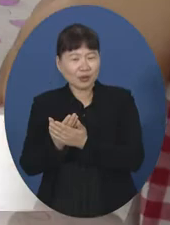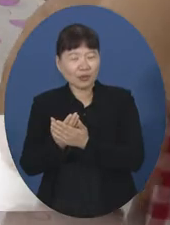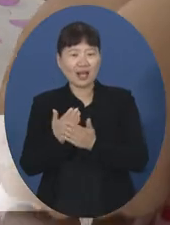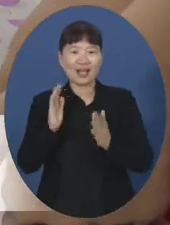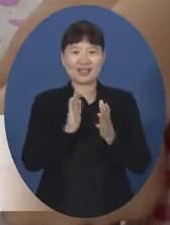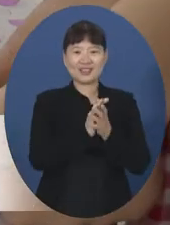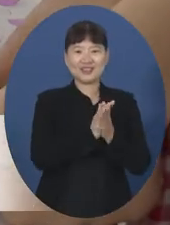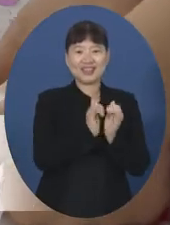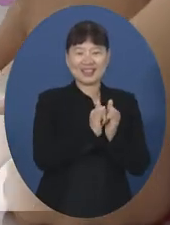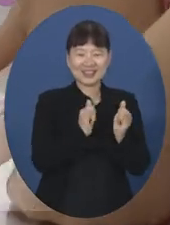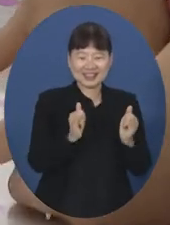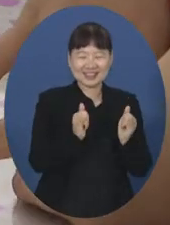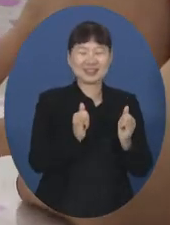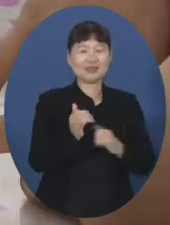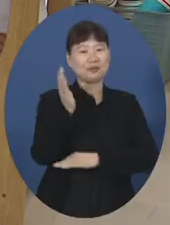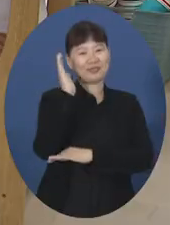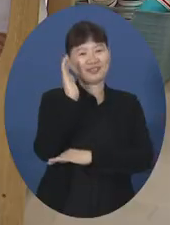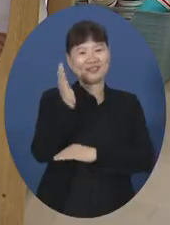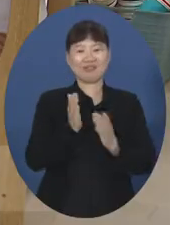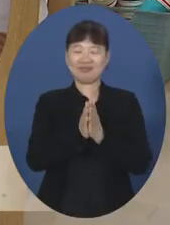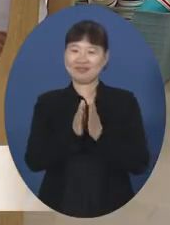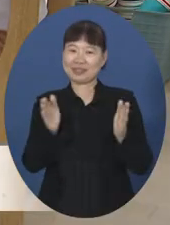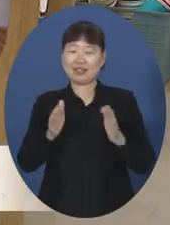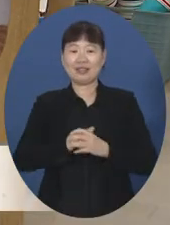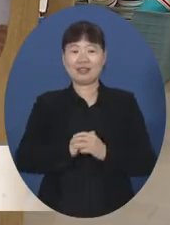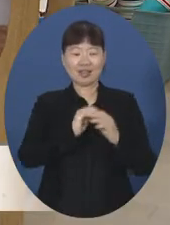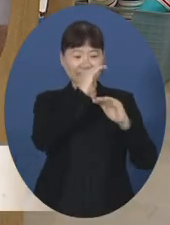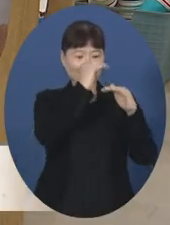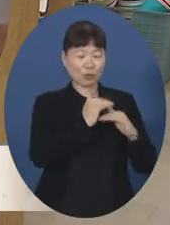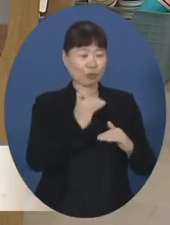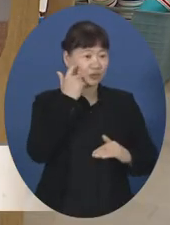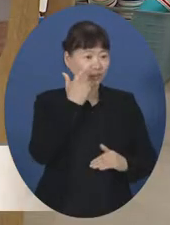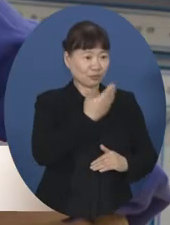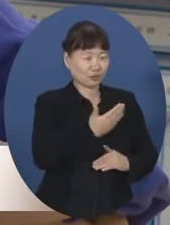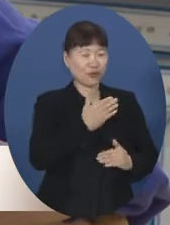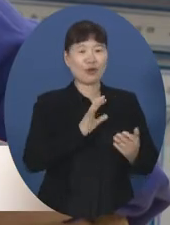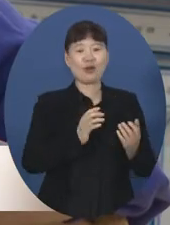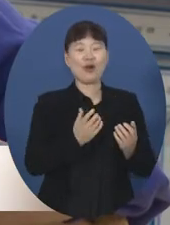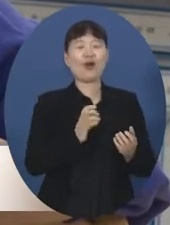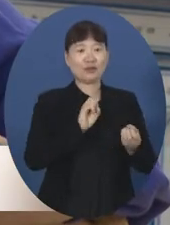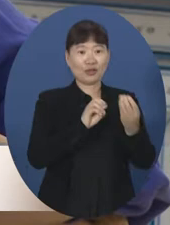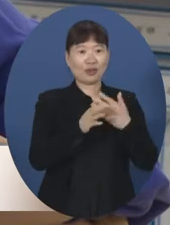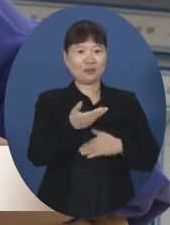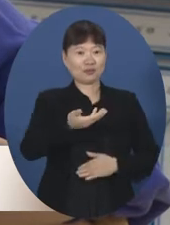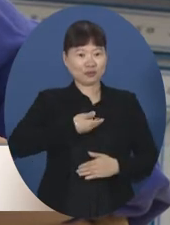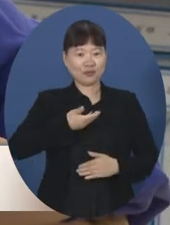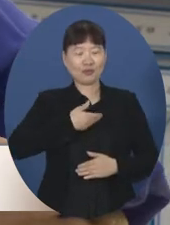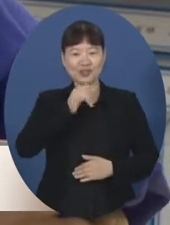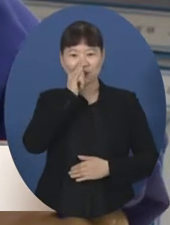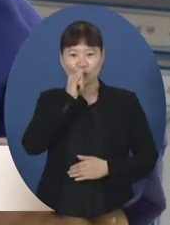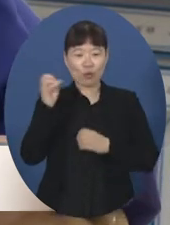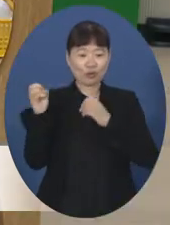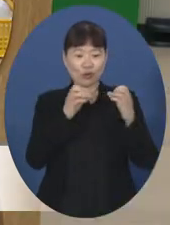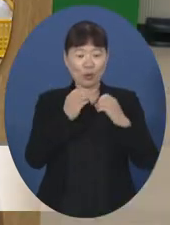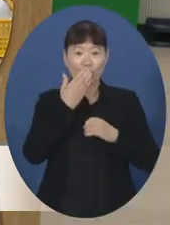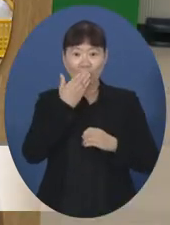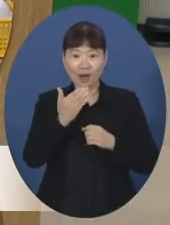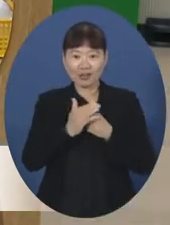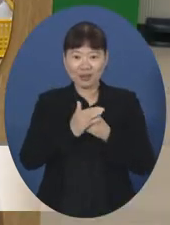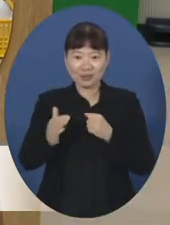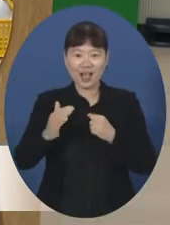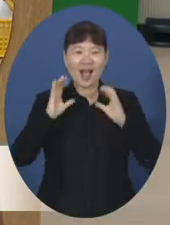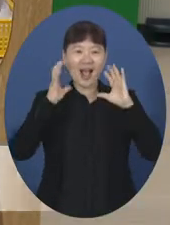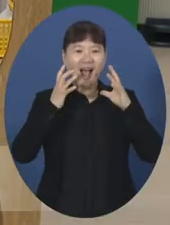친구들, 동화를 들려줄게요. 동화 내용에 대해 질문하면 바로 대답까지 해주는데 대화가 가능하다는 점이